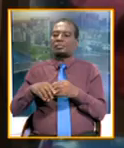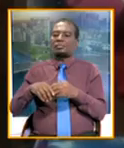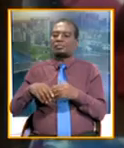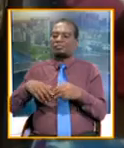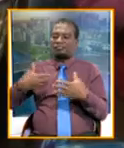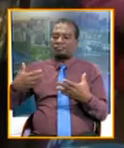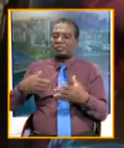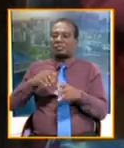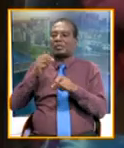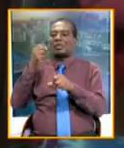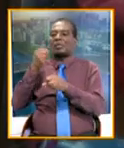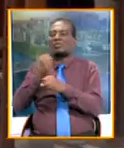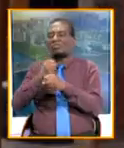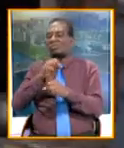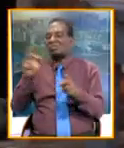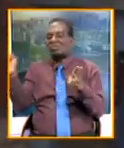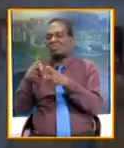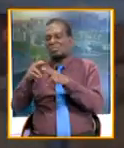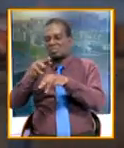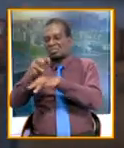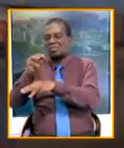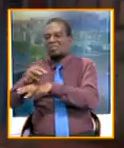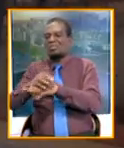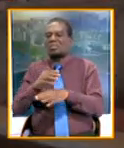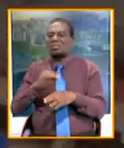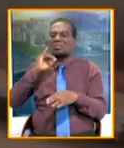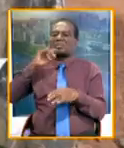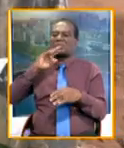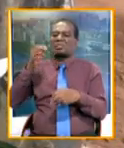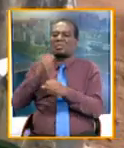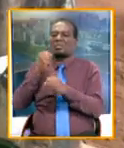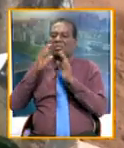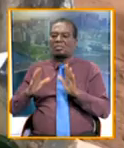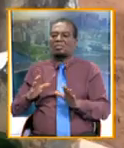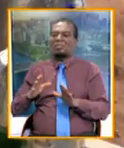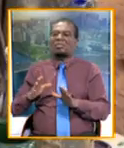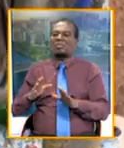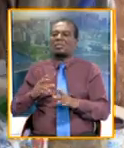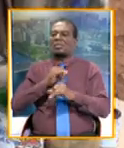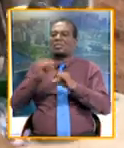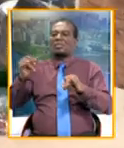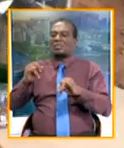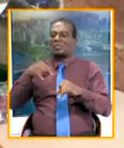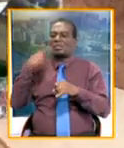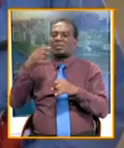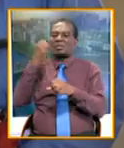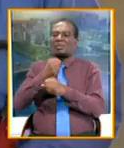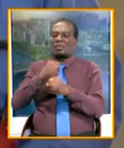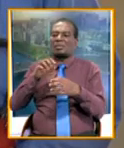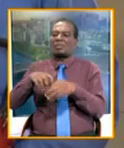coiffeurs, vendeuses d'aloco, calligraphes et même pasteurs. Ils sont des travailleurs indépendants exerçant dans la région du